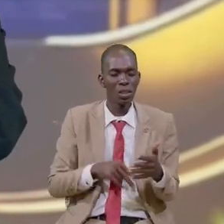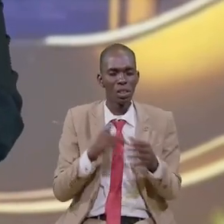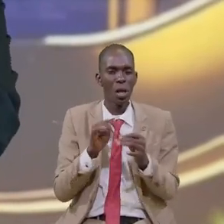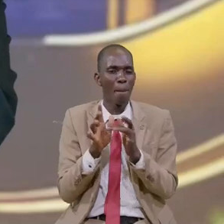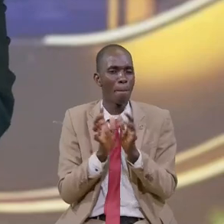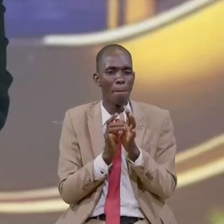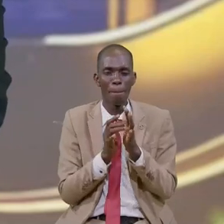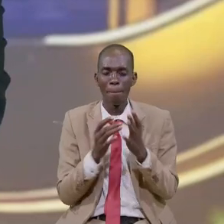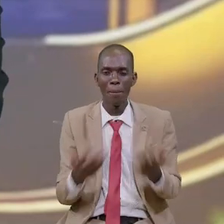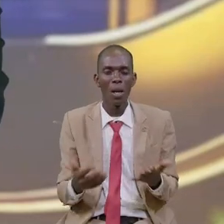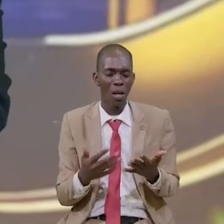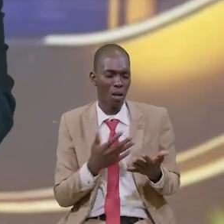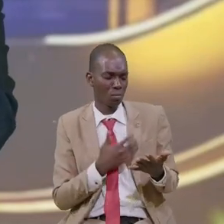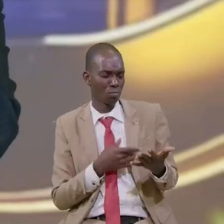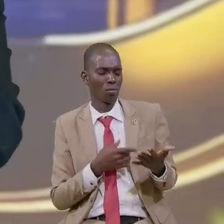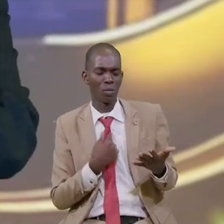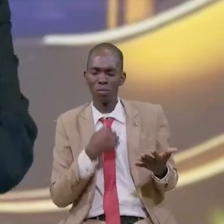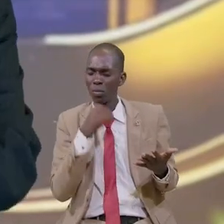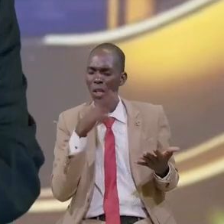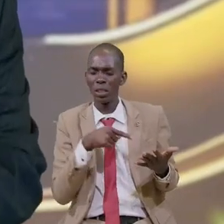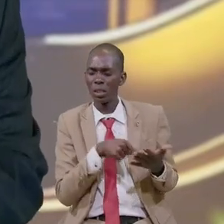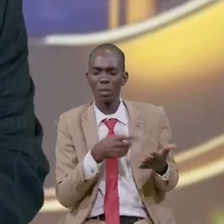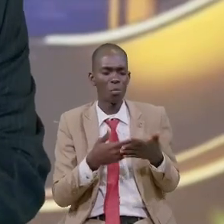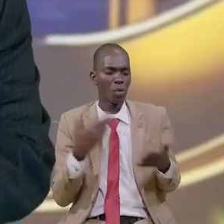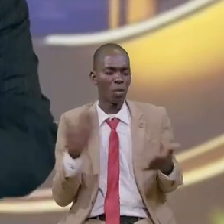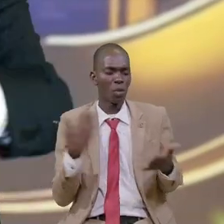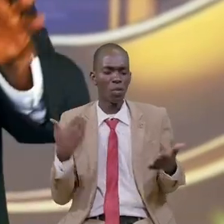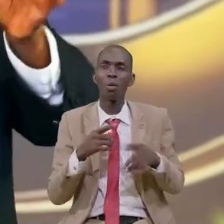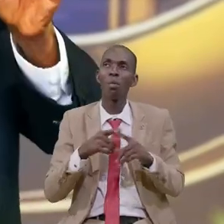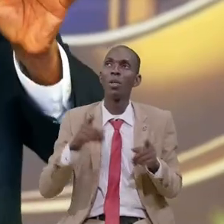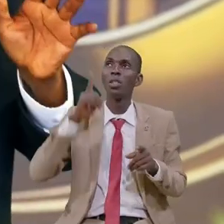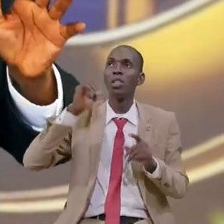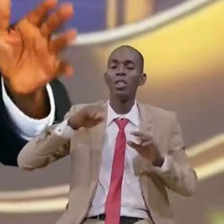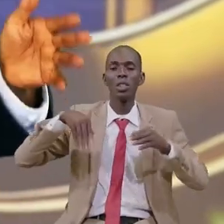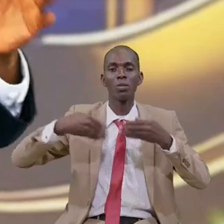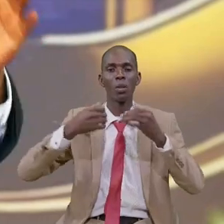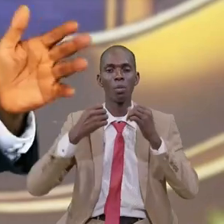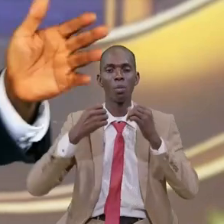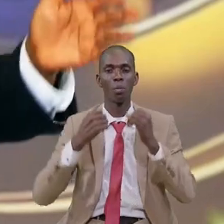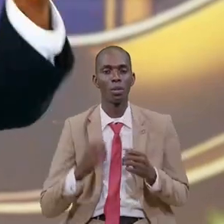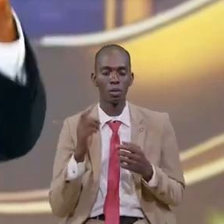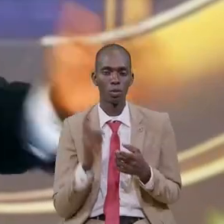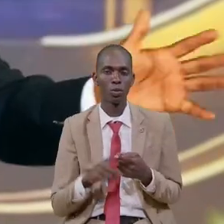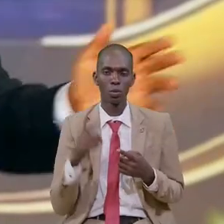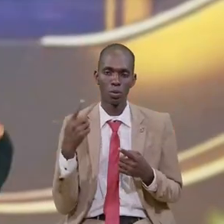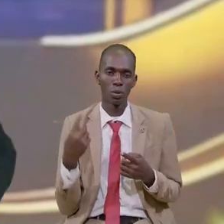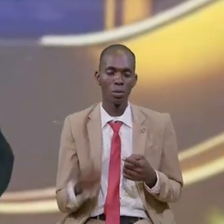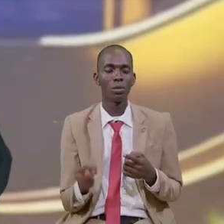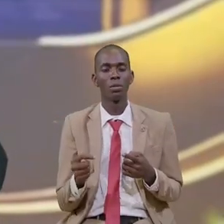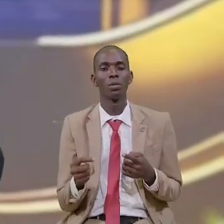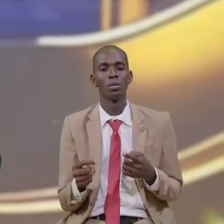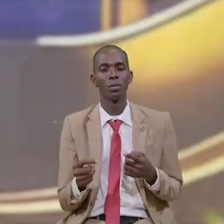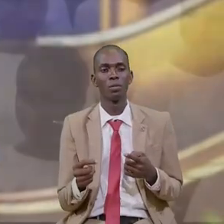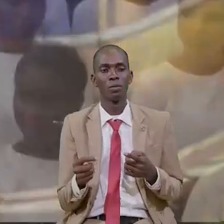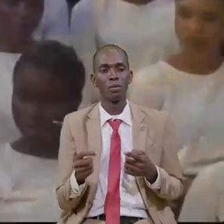tu ne trouves pas ce passage. Il donne la force à celui qui est fatigué. Maintenant, tu es venu